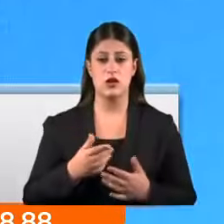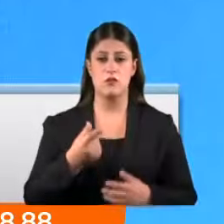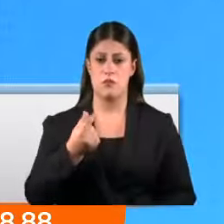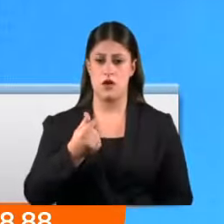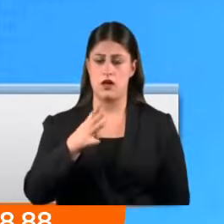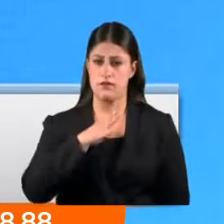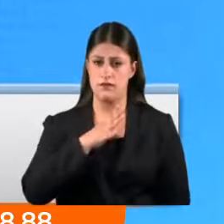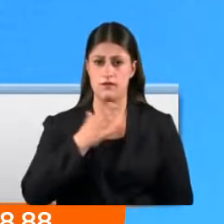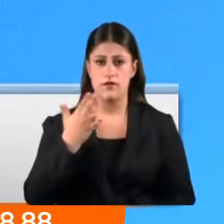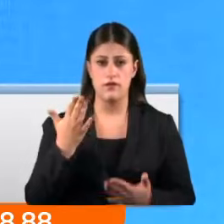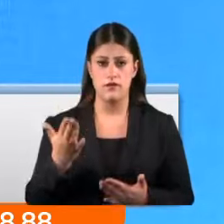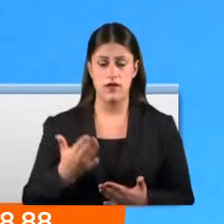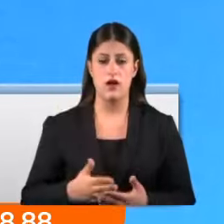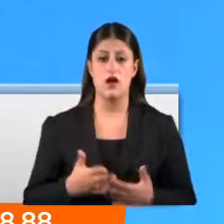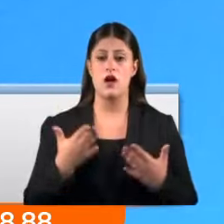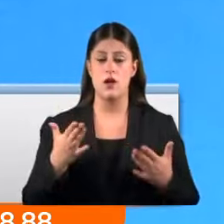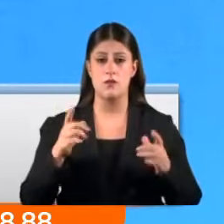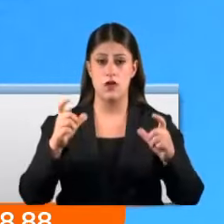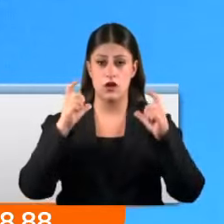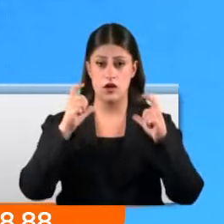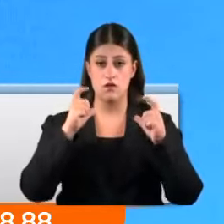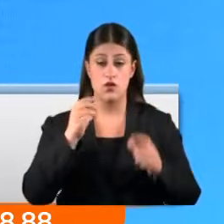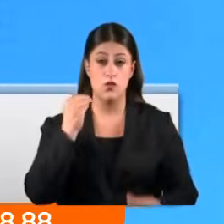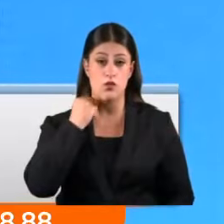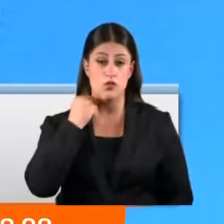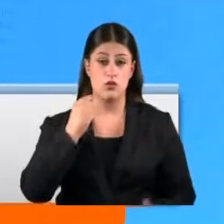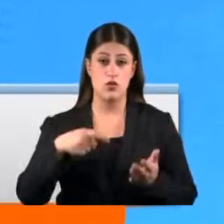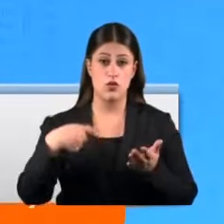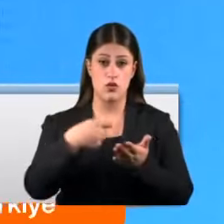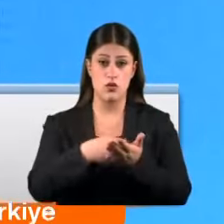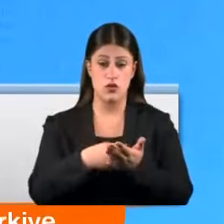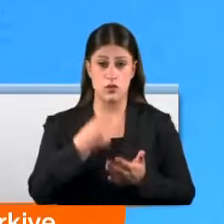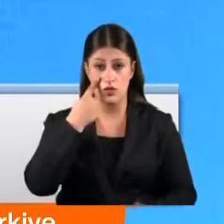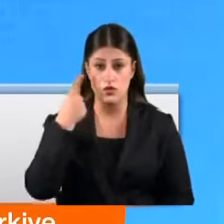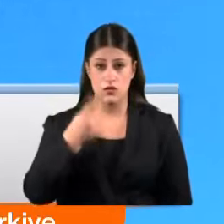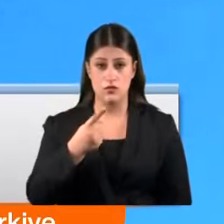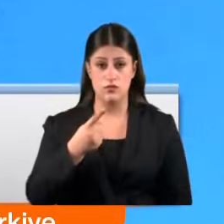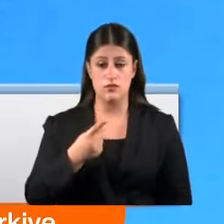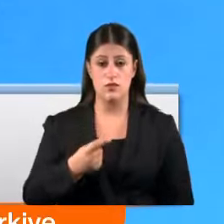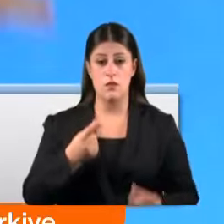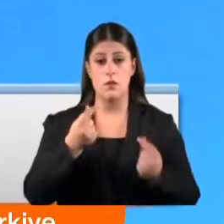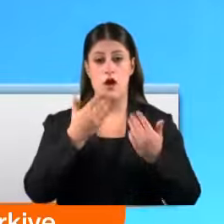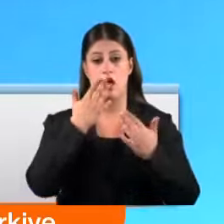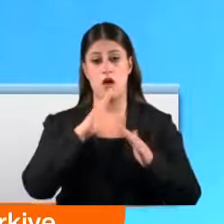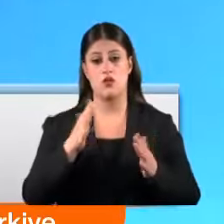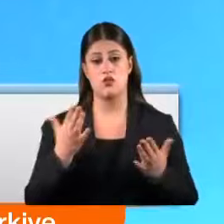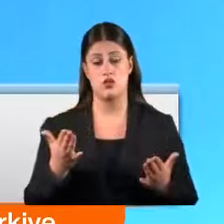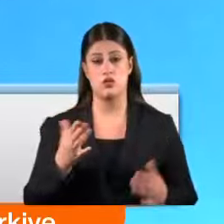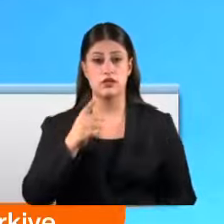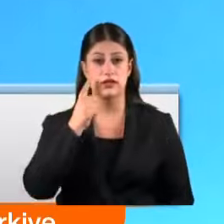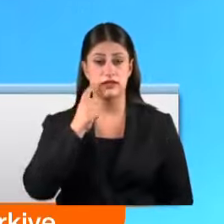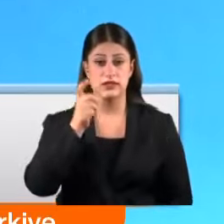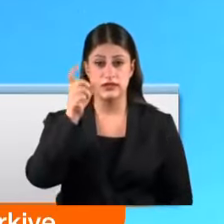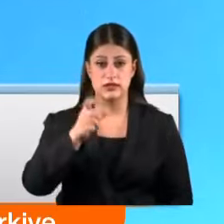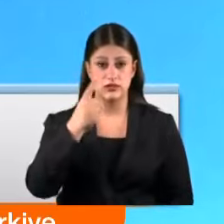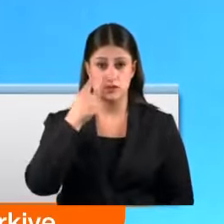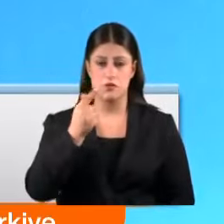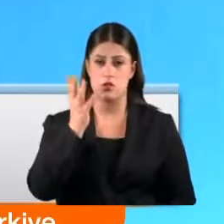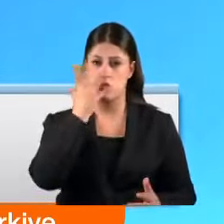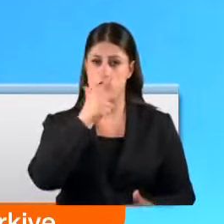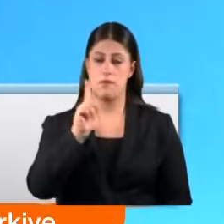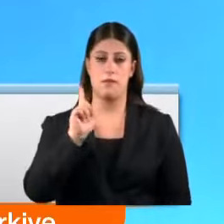var. Ancak sosyal güvenlik kurumuna borcunu ödemeye gelince para yok. İnsanda biraz utanma